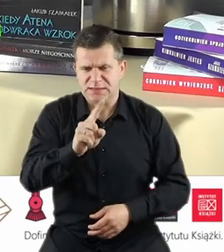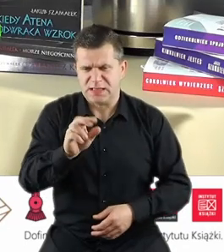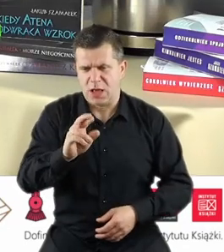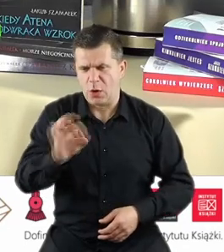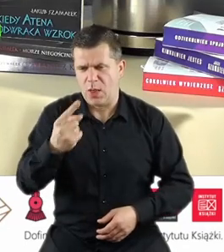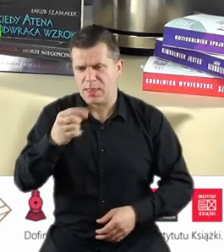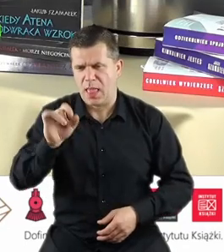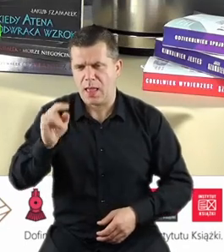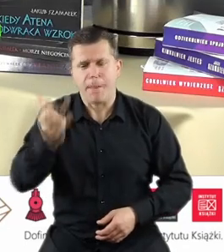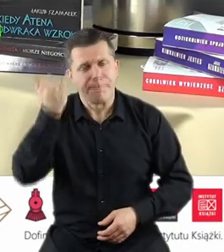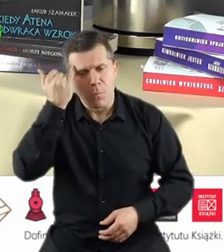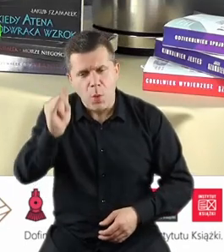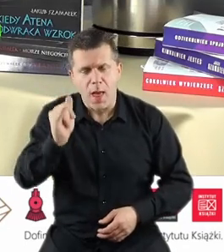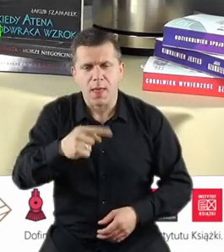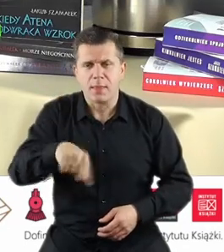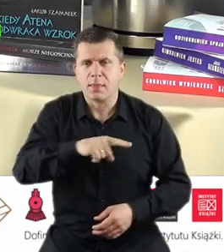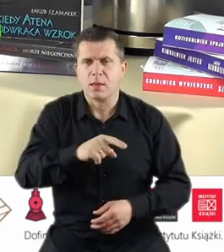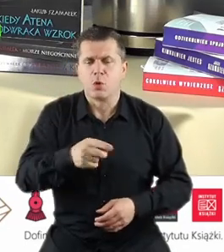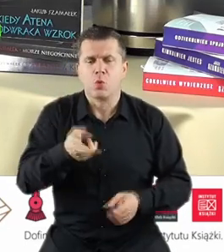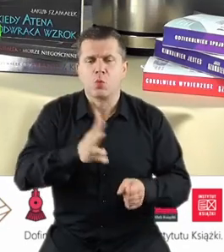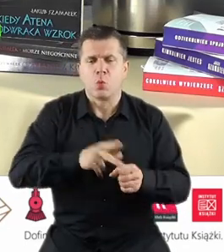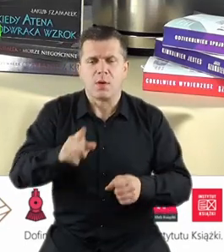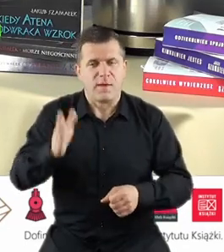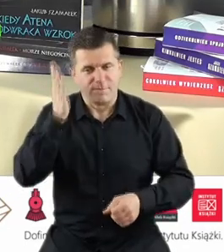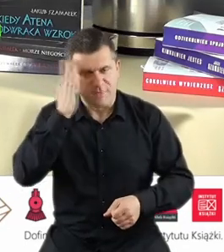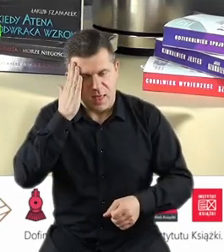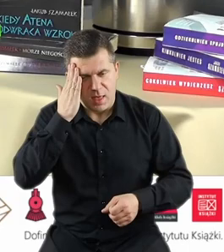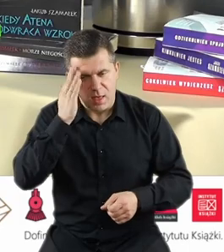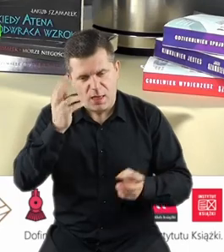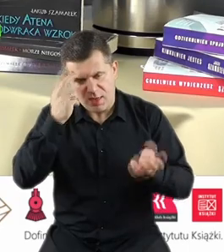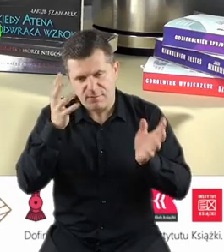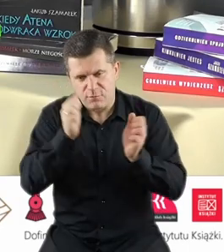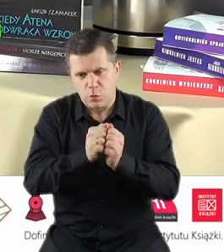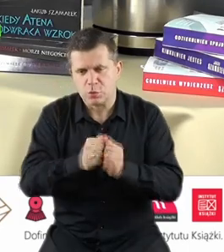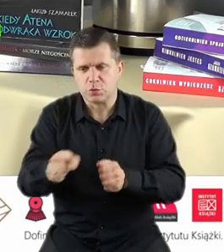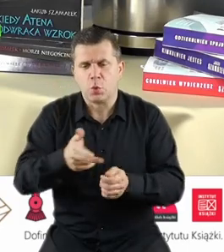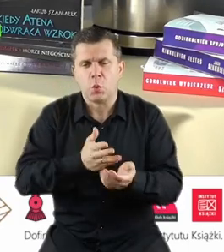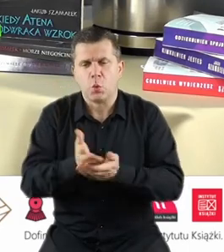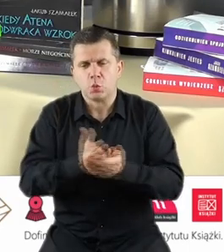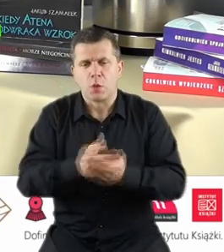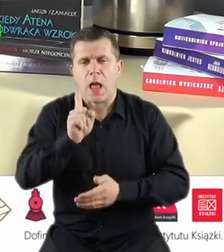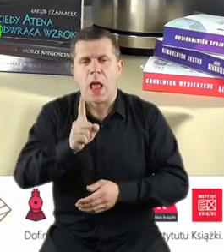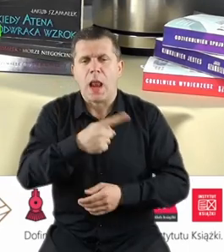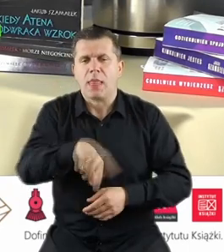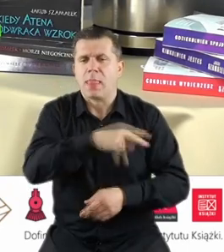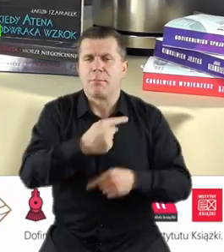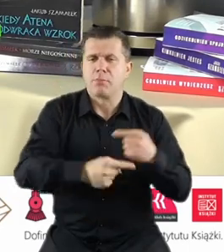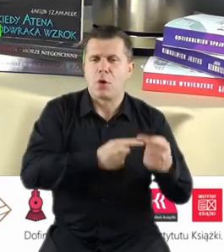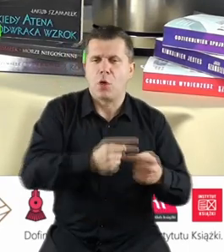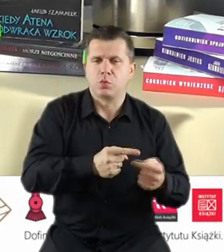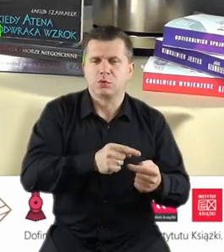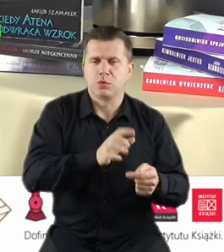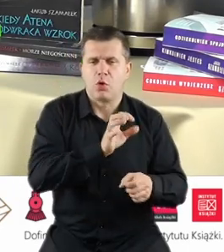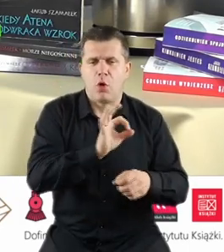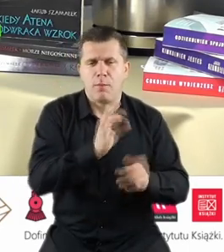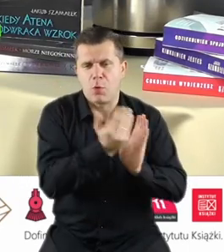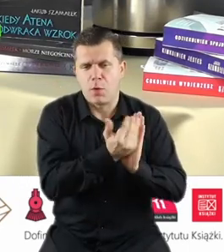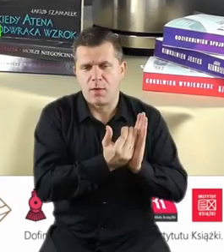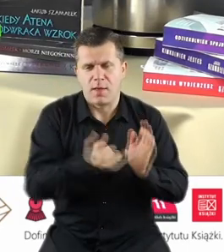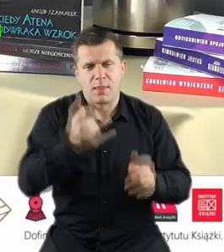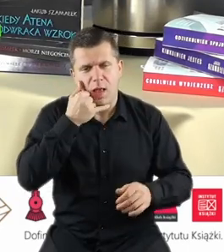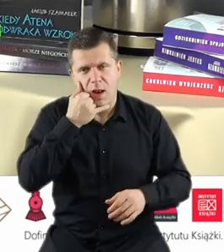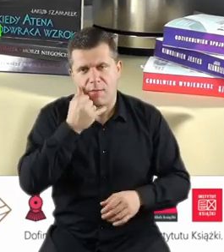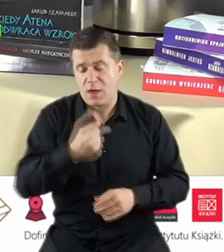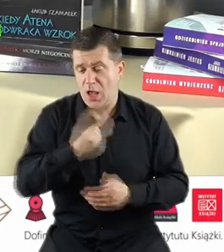takie błędy, o których wie właśnie twórca tej usługi, ale nie na przykład producent oprogramowania, producent telefonu i tak dalej. I tak jak ja